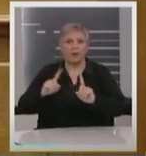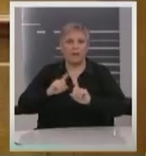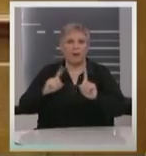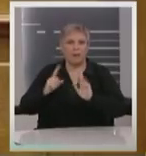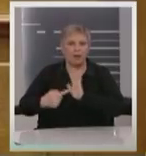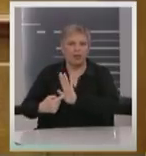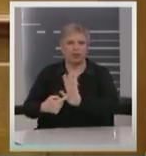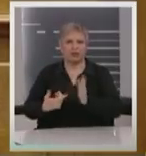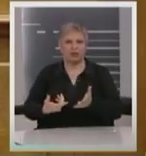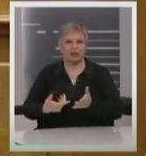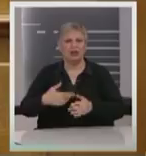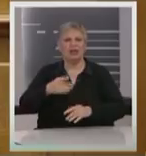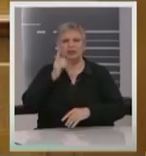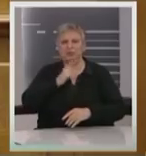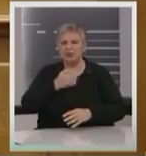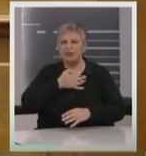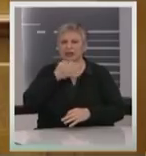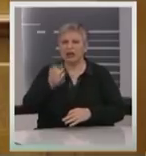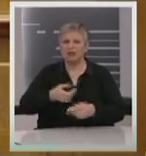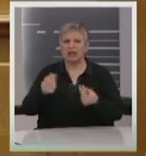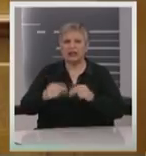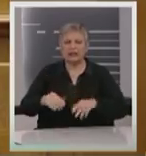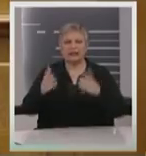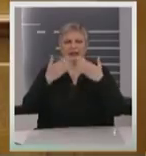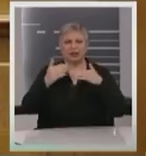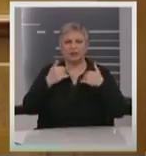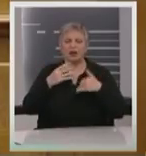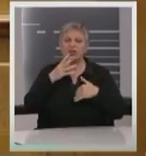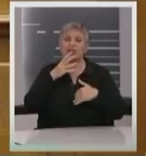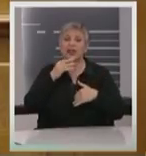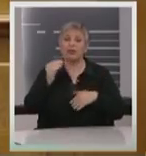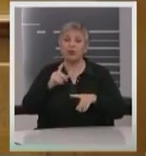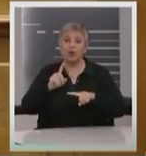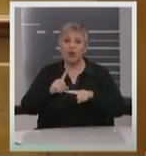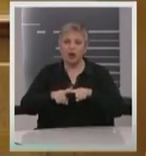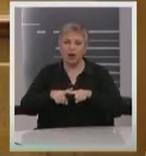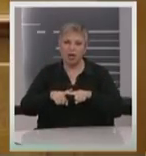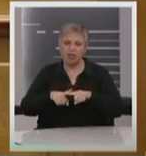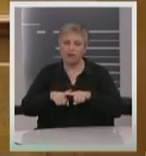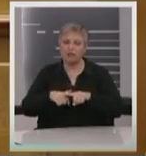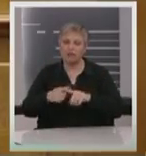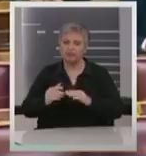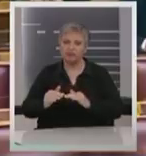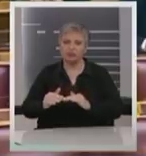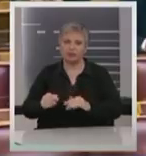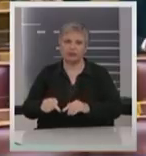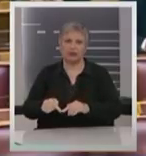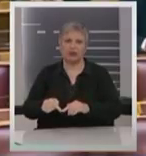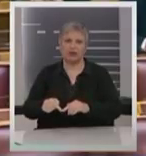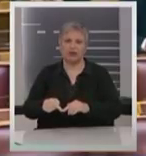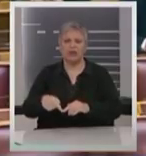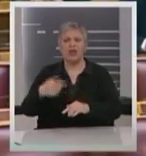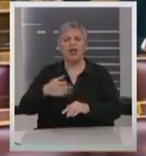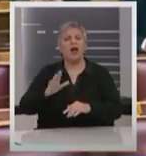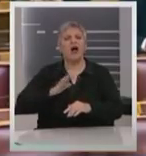έχετε λύσεις και γι' αυτό δυστυχώς η Ελλάδα είναι εκεί που είναι. Ο ελληνικός λαός σας έχει